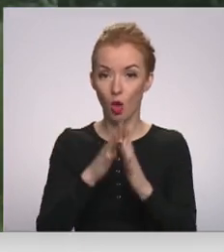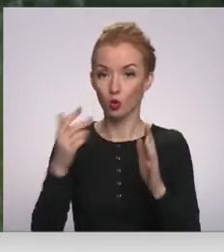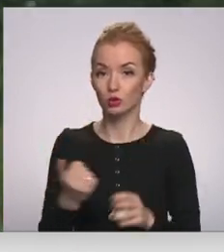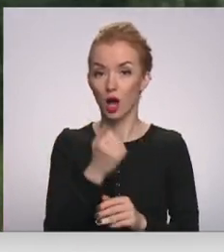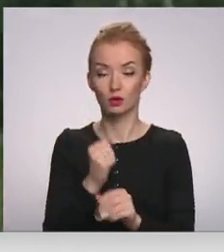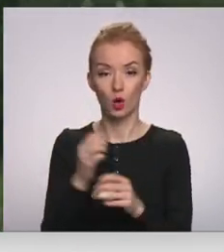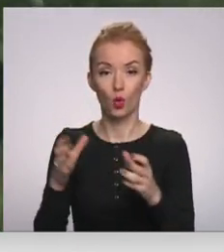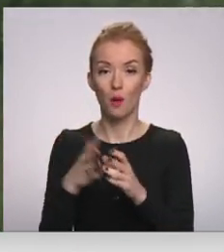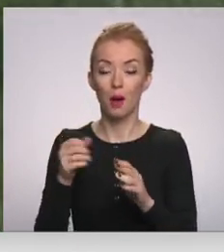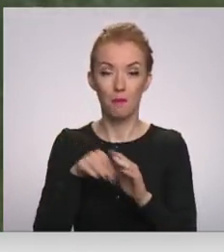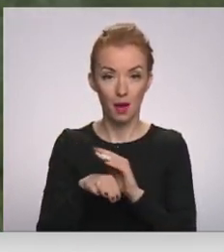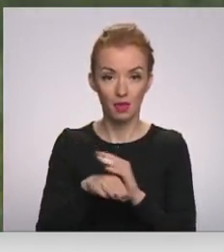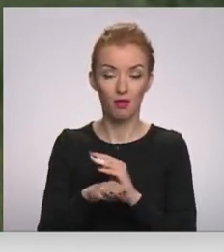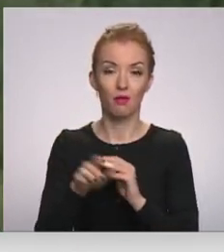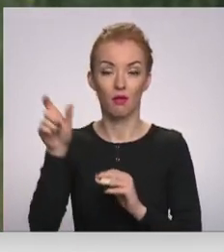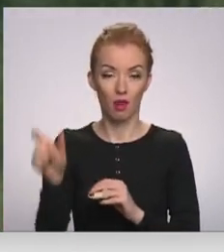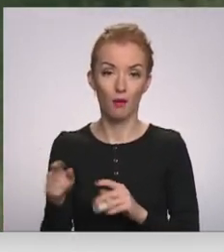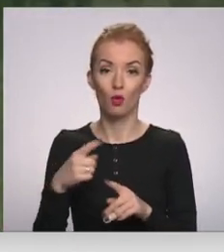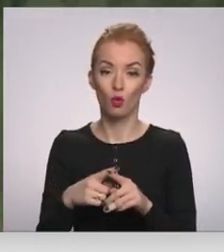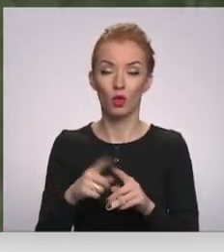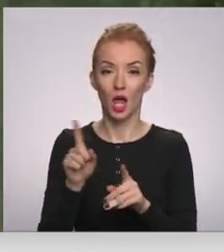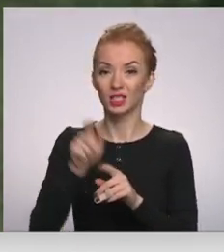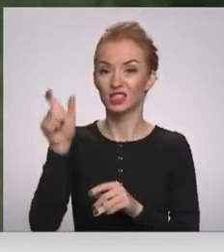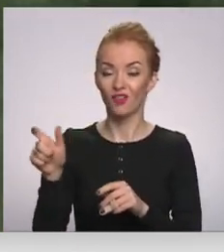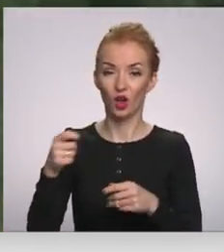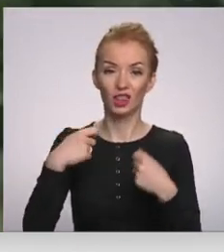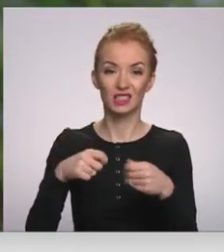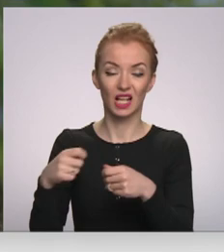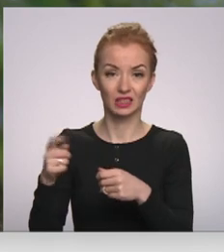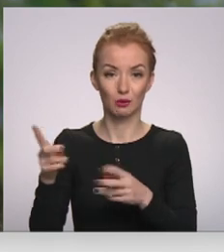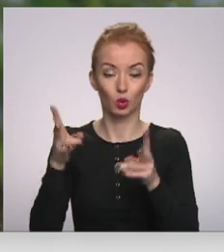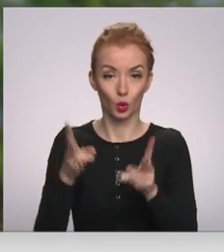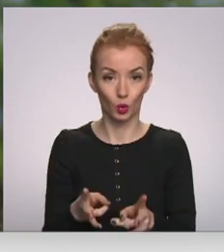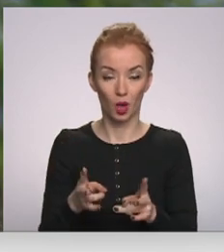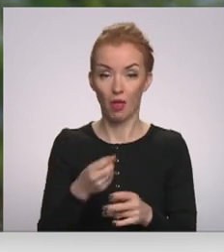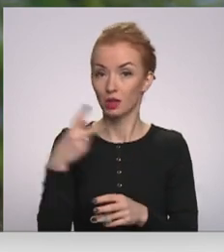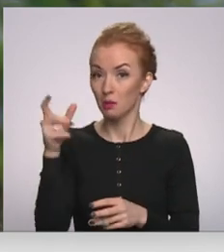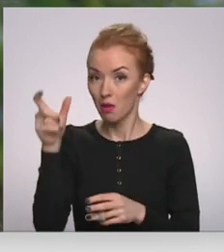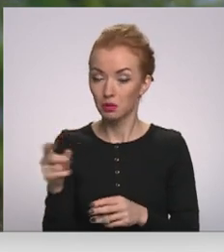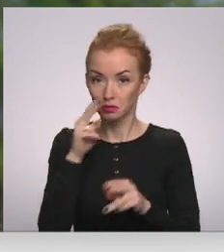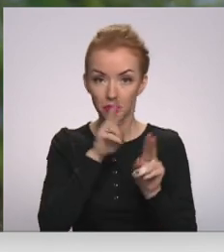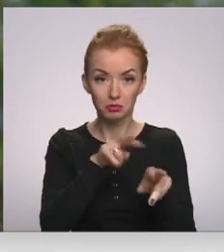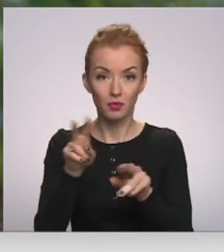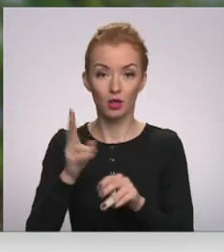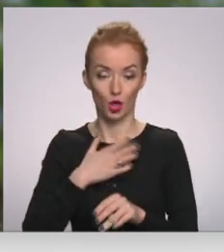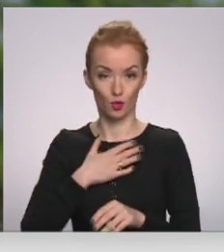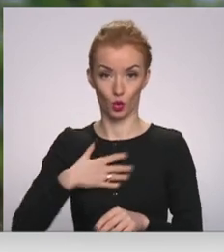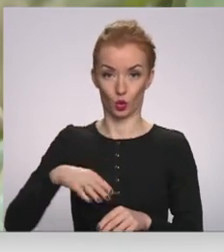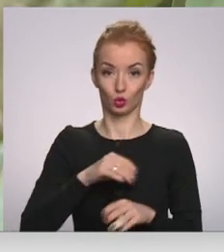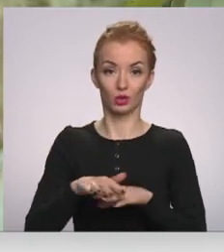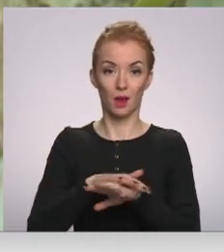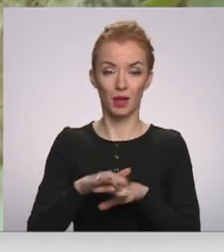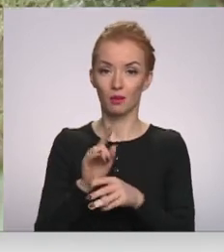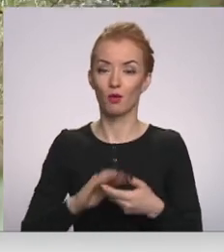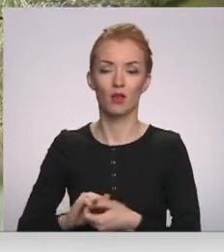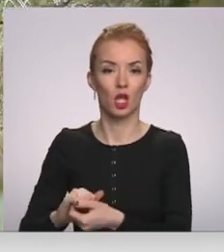ar bēgļiem, patvērumu meklētājiem, arī cilvēku tirdzniecības upuriem. Eksperti novērojuši, ka šajā jautājumā mūsu pašu sabiedrība ir ļoti